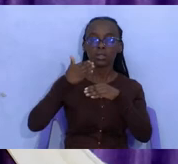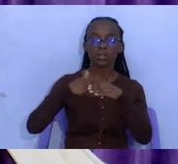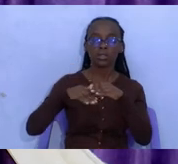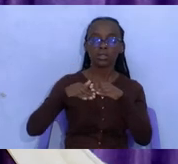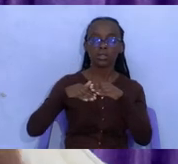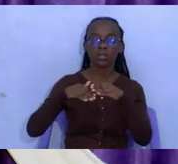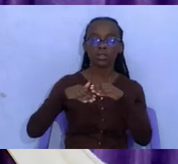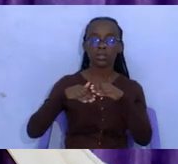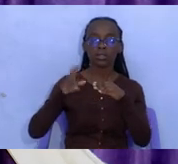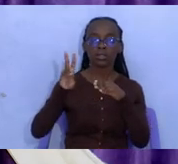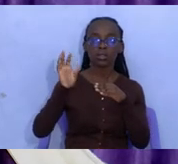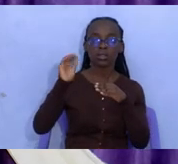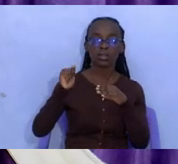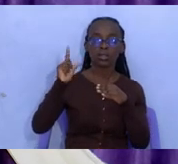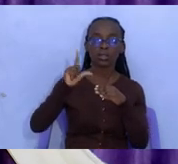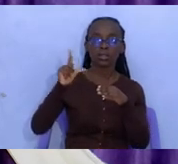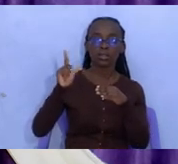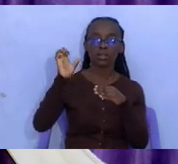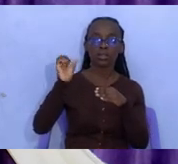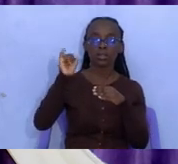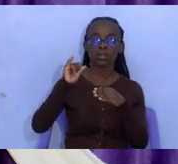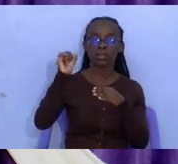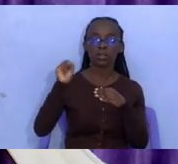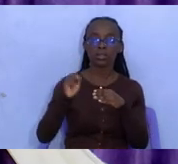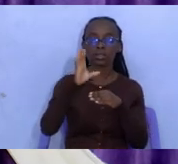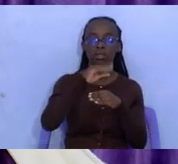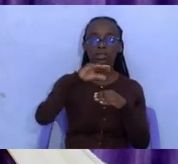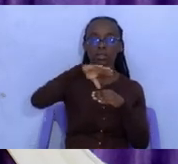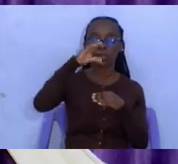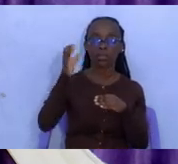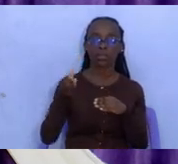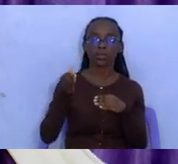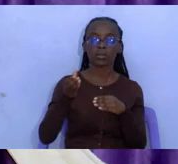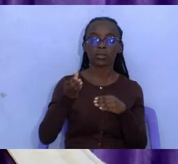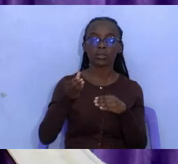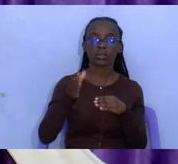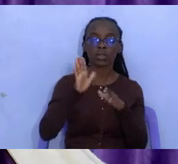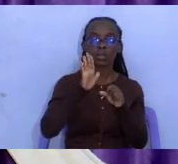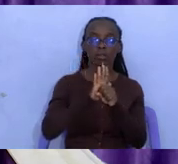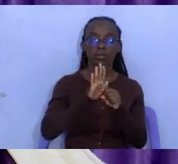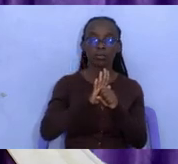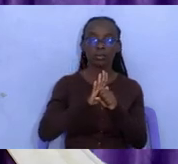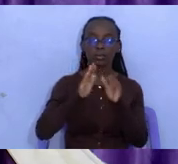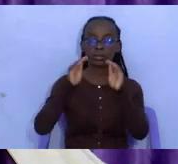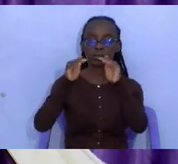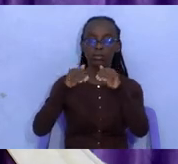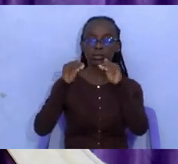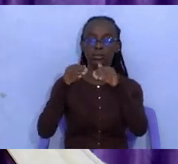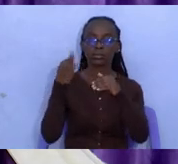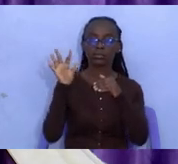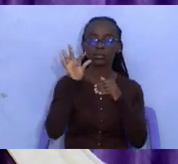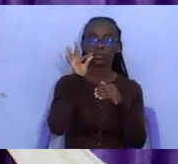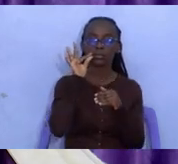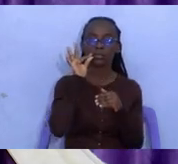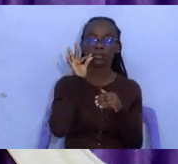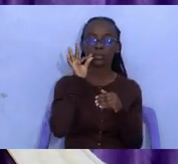valleys, akajenga kwa milima, alikuwa na orchard, mashamba ya matunda, alikuwa na hizo